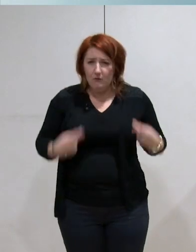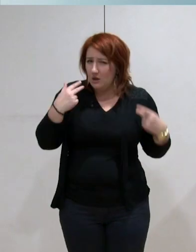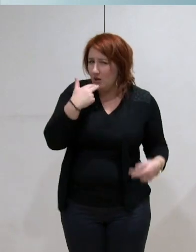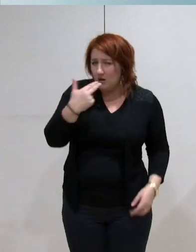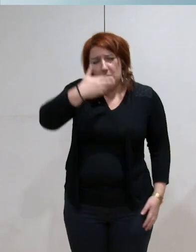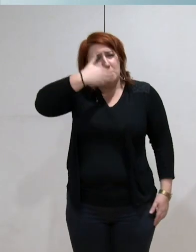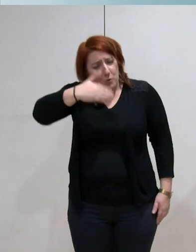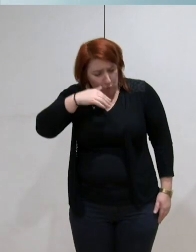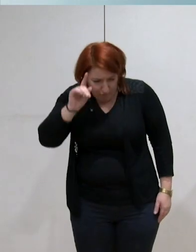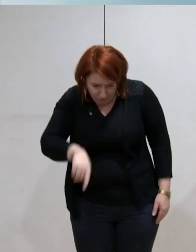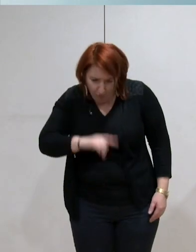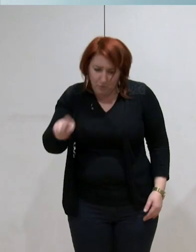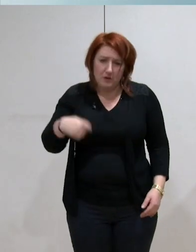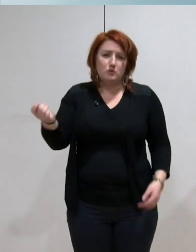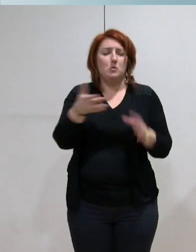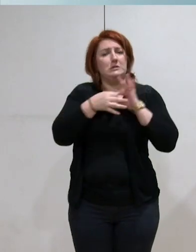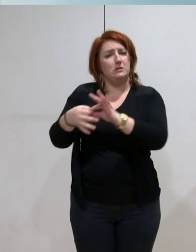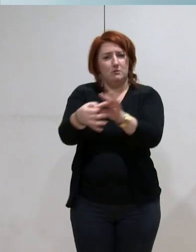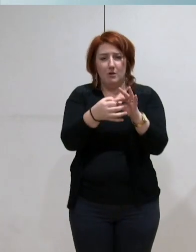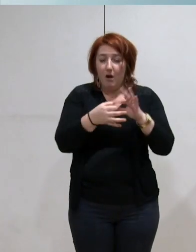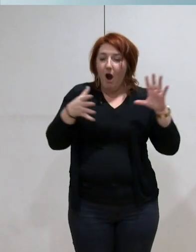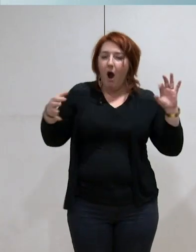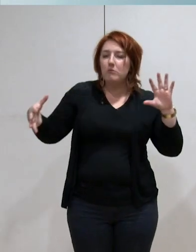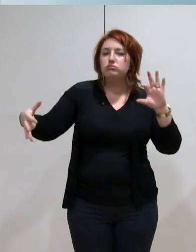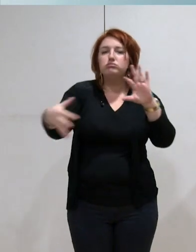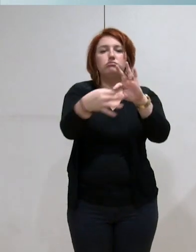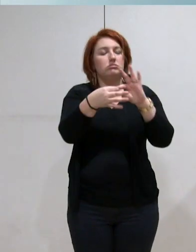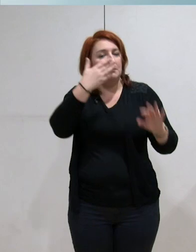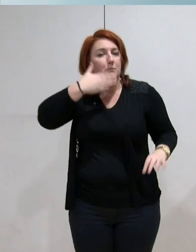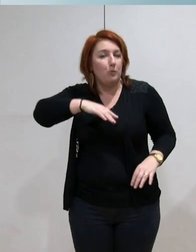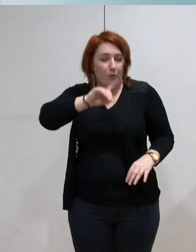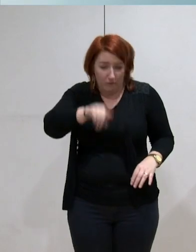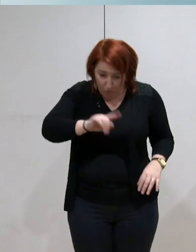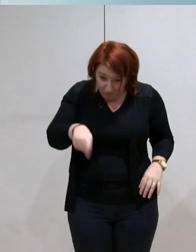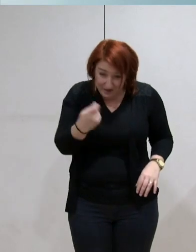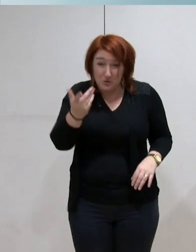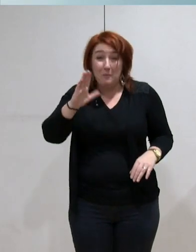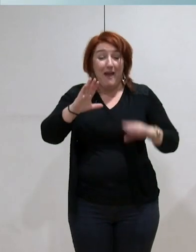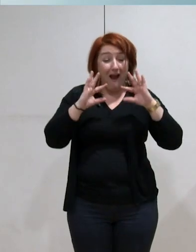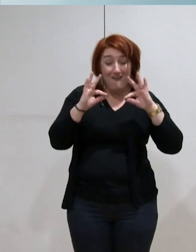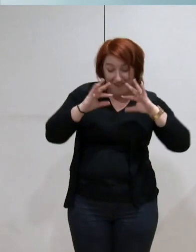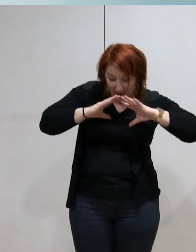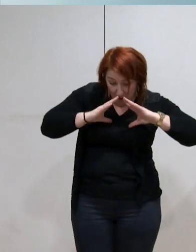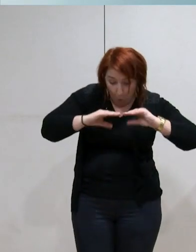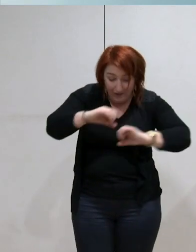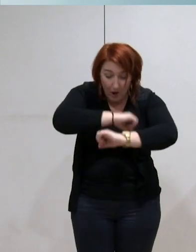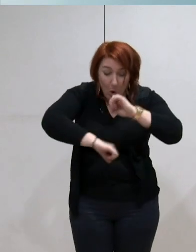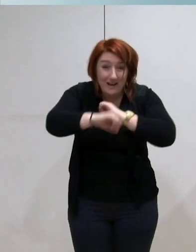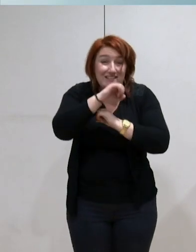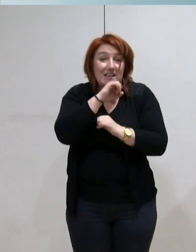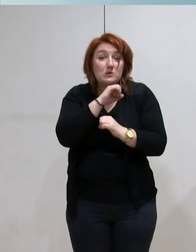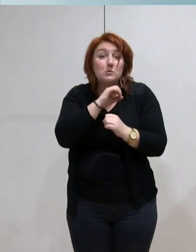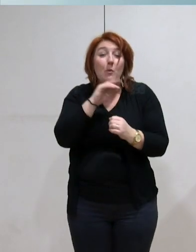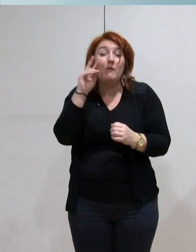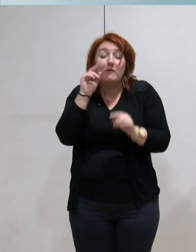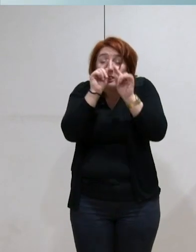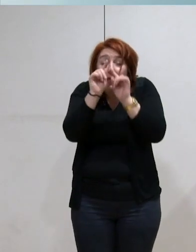développement de la citoyenneté mais c'est dans le détail de leur mise en œuvre que se niche la subtilité de la réalité